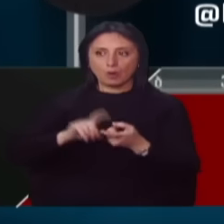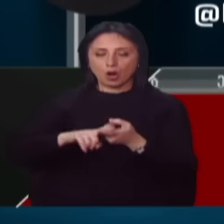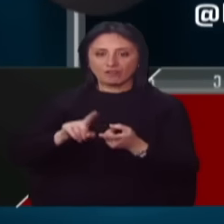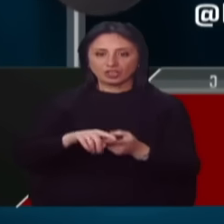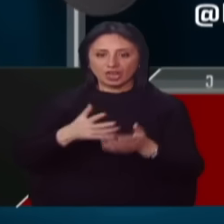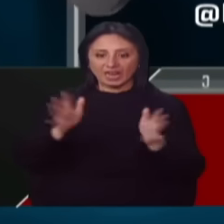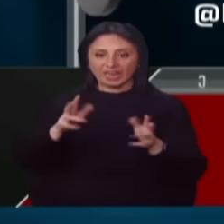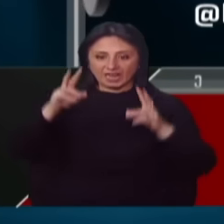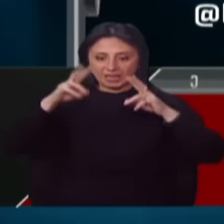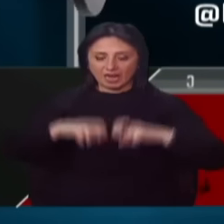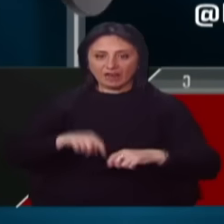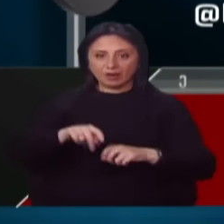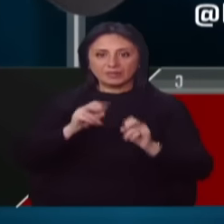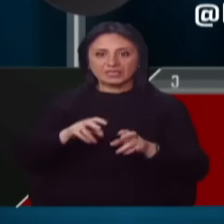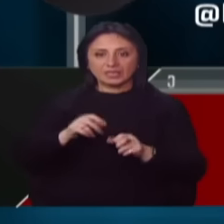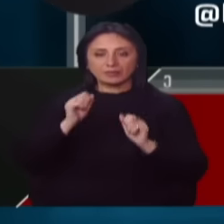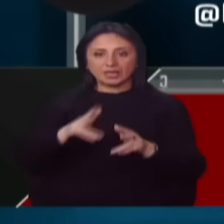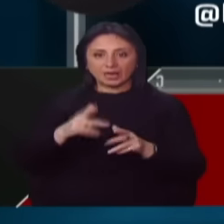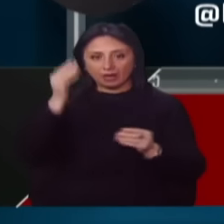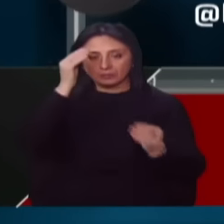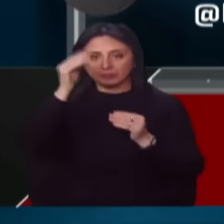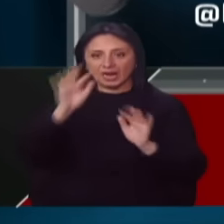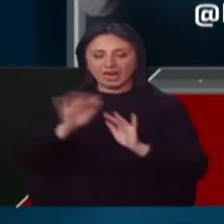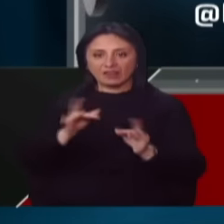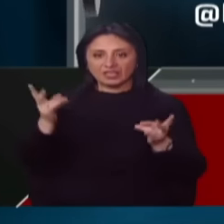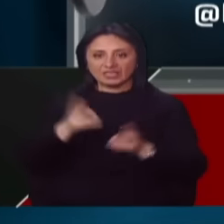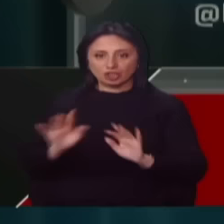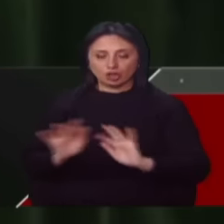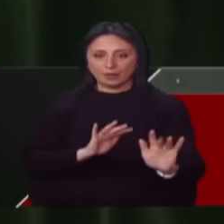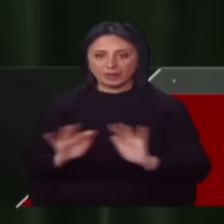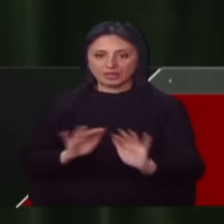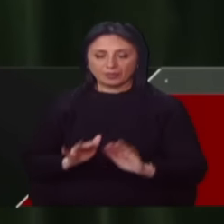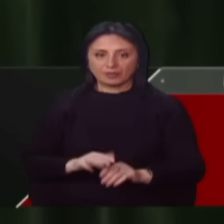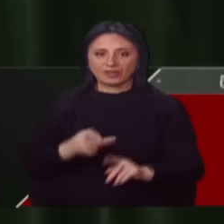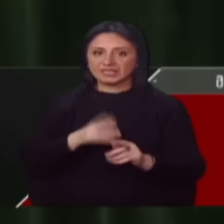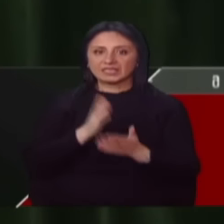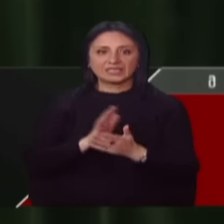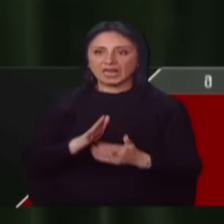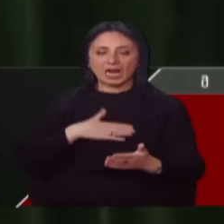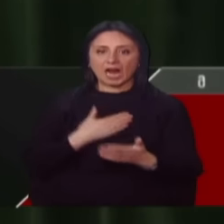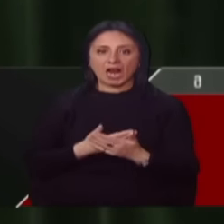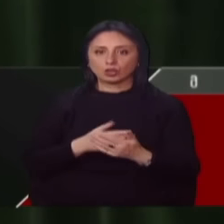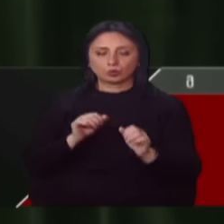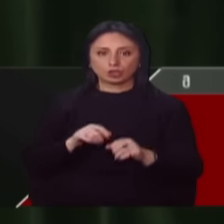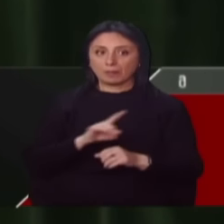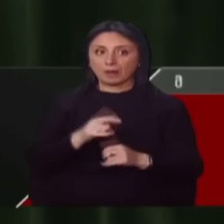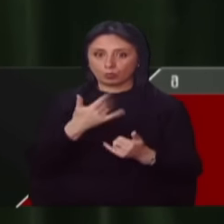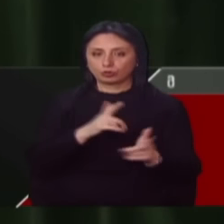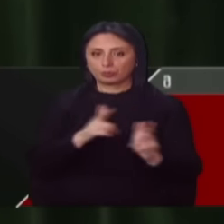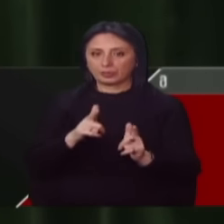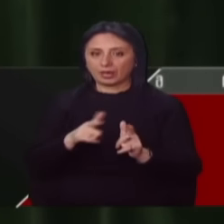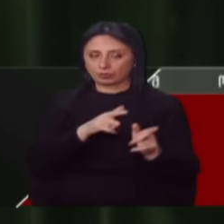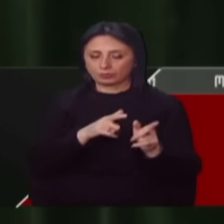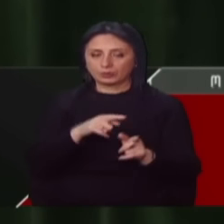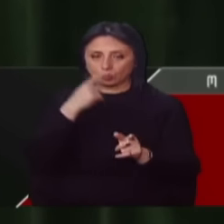მოკავშირებმა ღიად განიხილონ ამ საფრთხეებზე რეაგირებისთვის საჭირო ქმედებები. ეს არ არის აქტიური შესაძლებლობა, მაგრამ არის